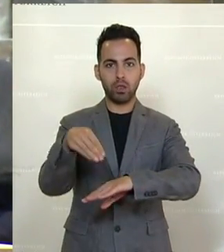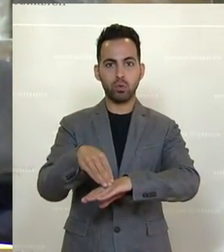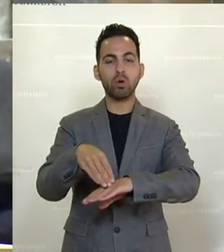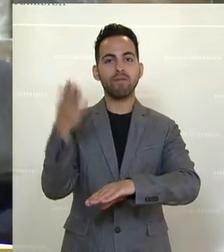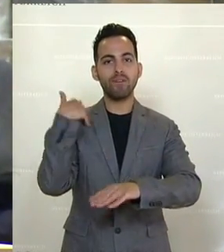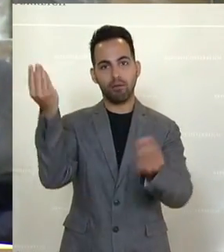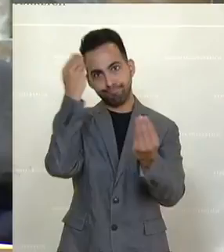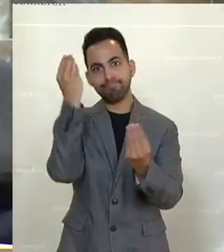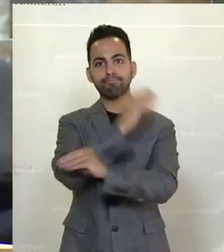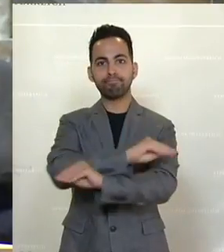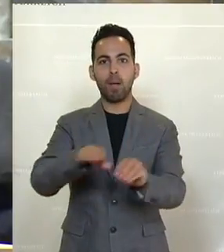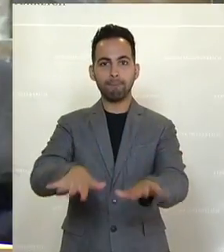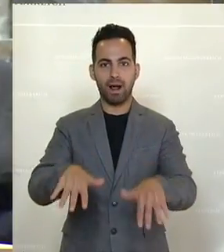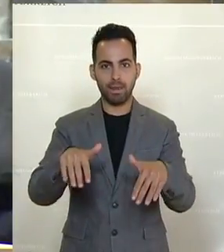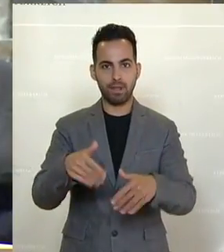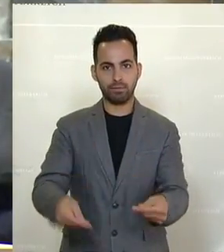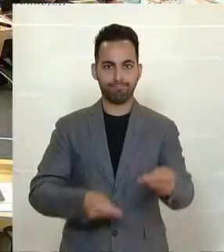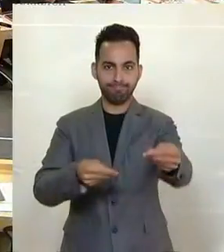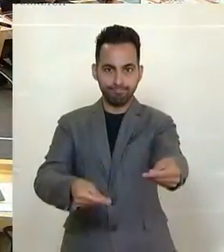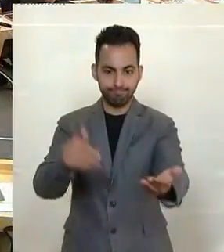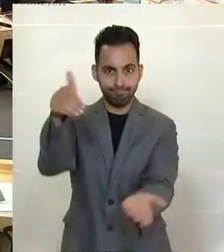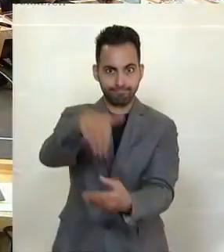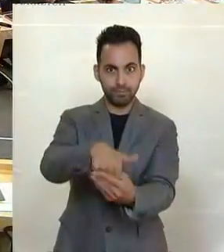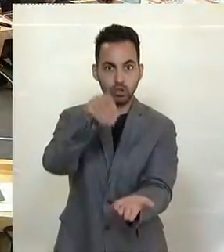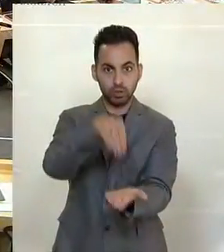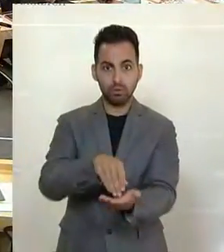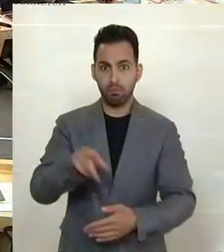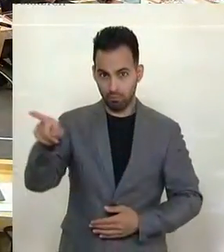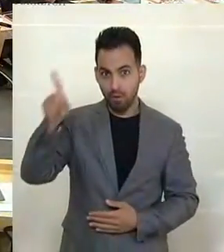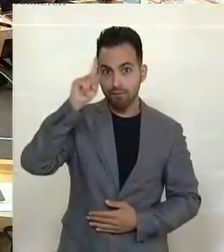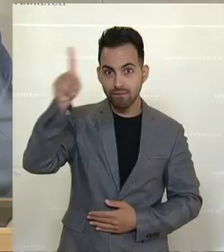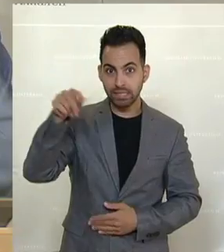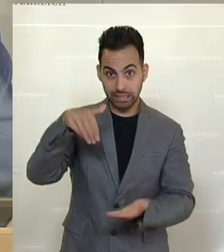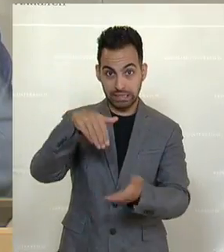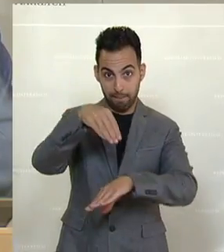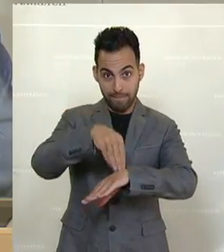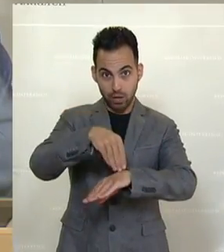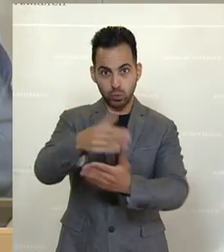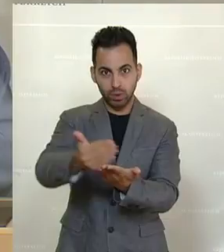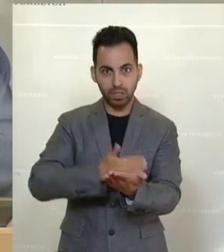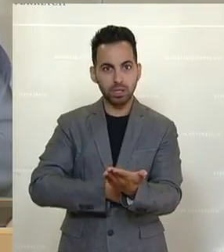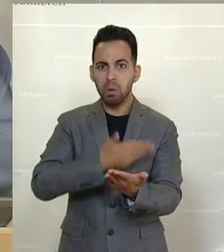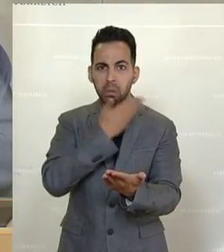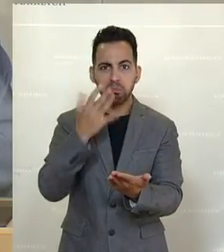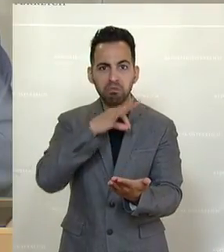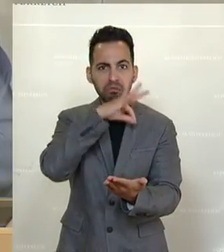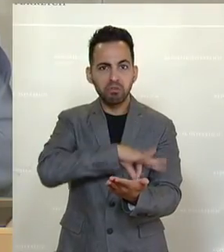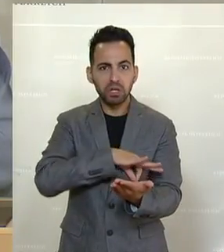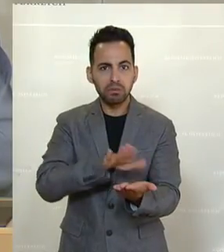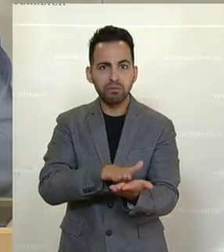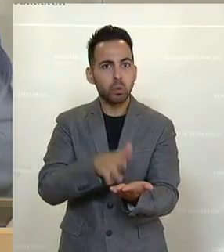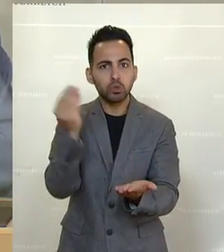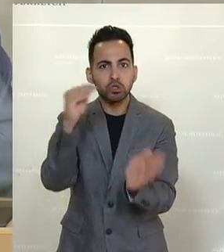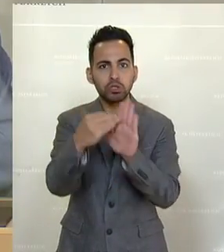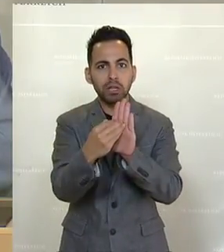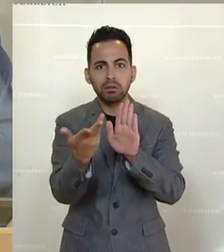gegenüber dem Parlament abgegeben hätte. Sie wissen, dass diese Meldung überhaupt gar nicht verpflichtend und vorgeschrieben ist.